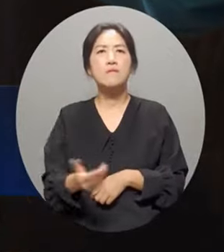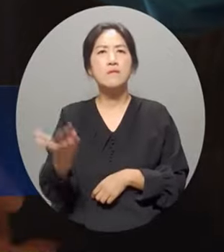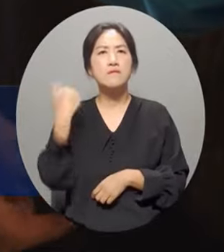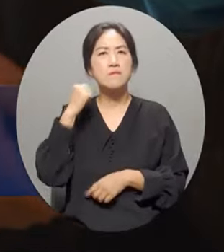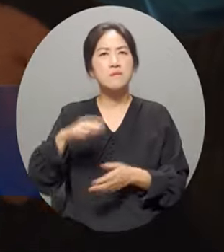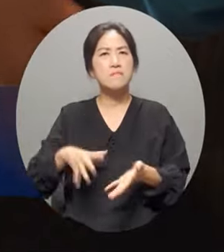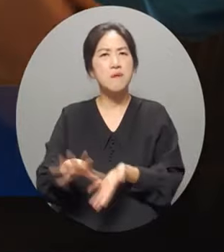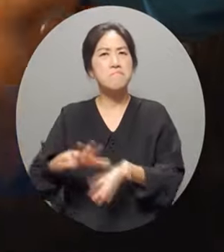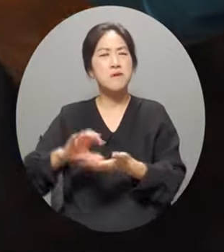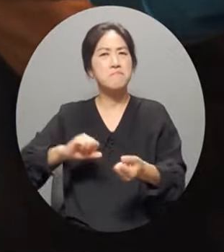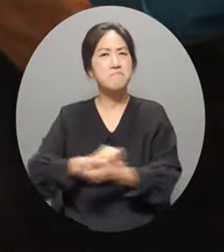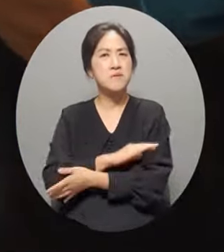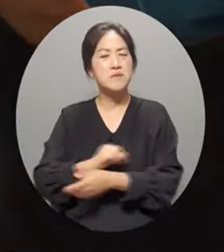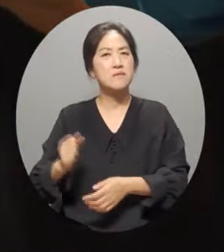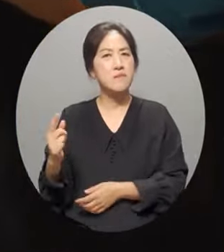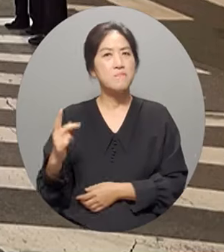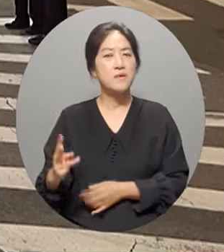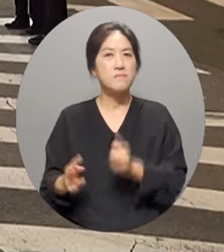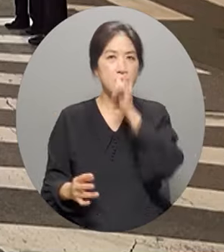난동을 피웠어요.